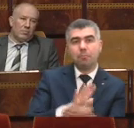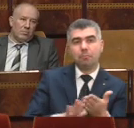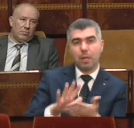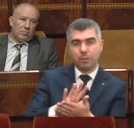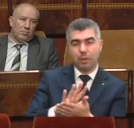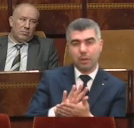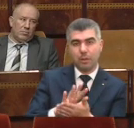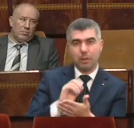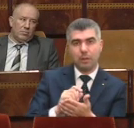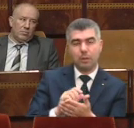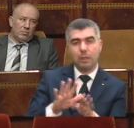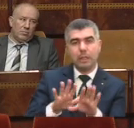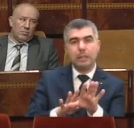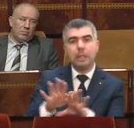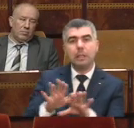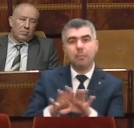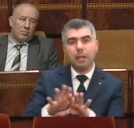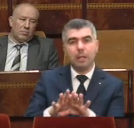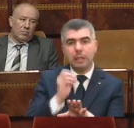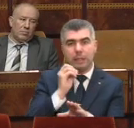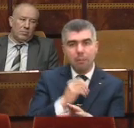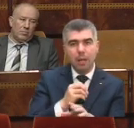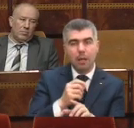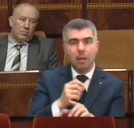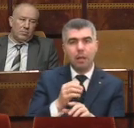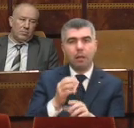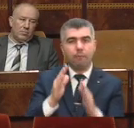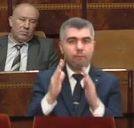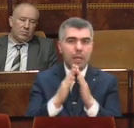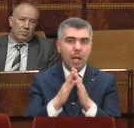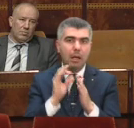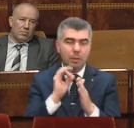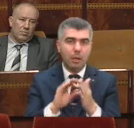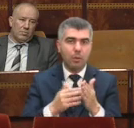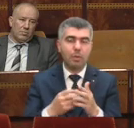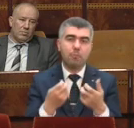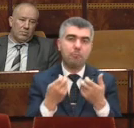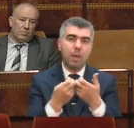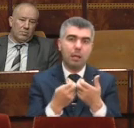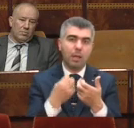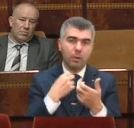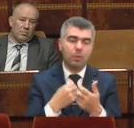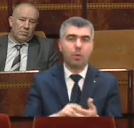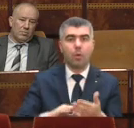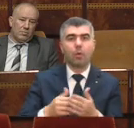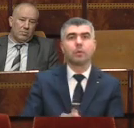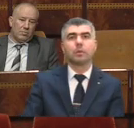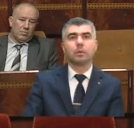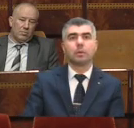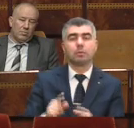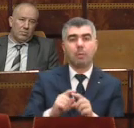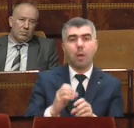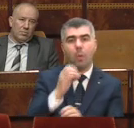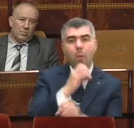المرتبطة بتدبير ومعالجة النفايات واستدراك التأخر الحاصل في هذا المجال. فمثلا بمنطقة قليل ورزات طازلاخ الكبرى التي